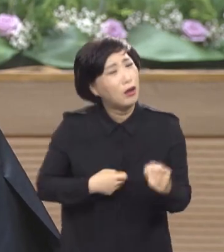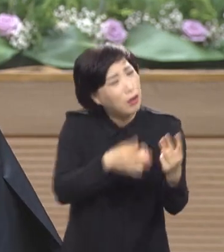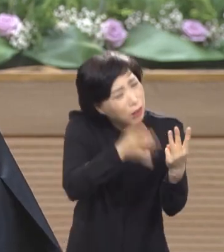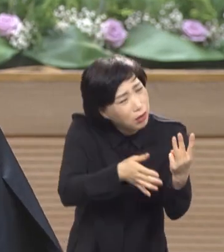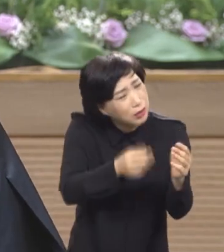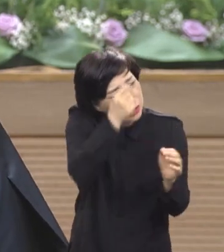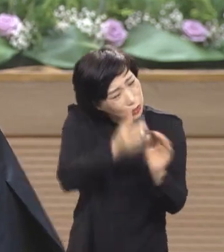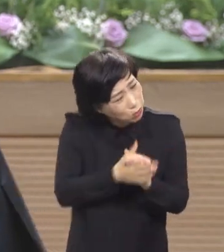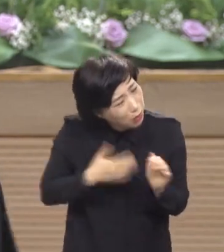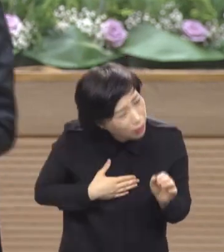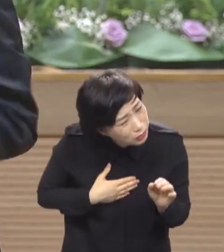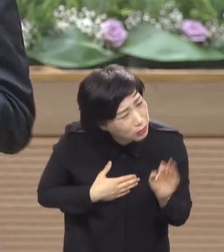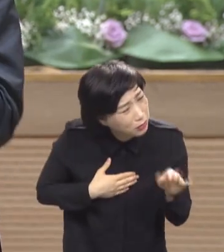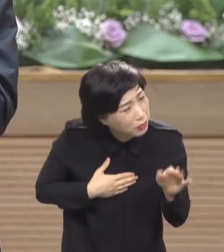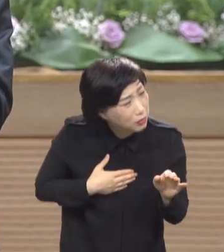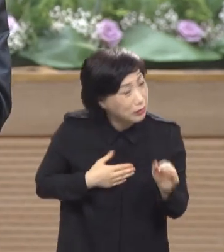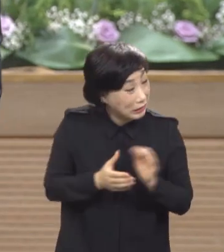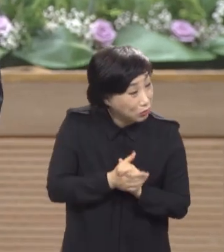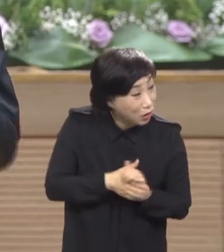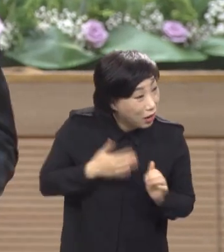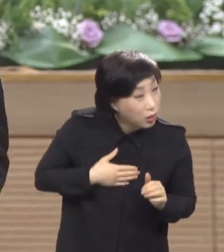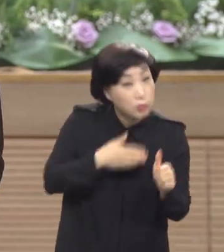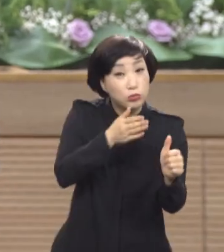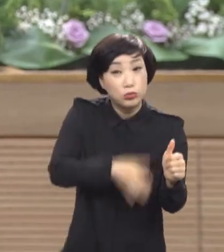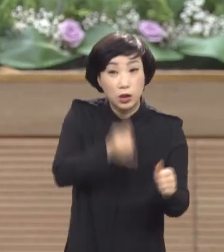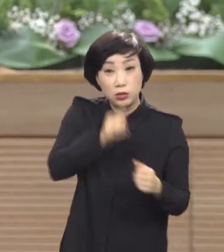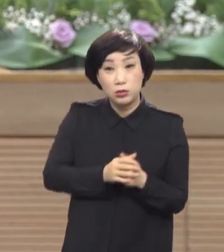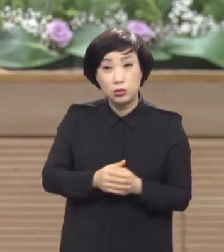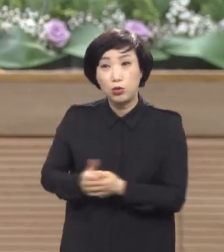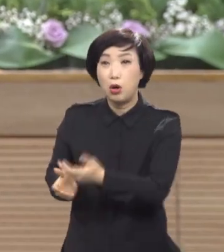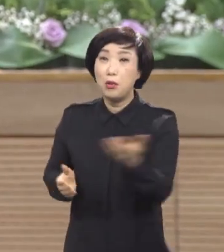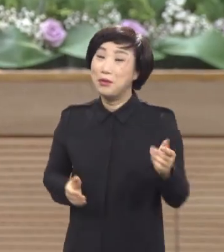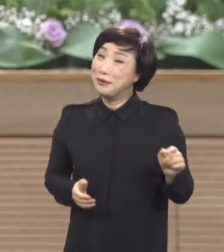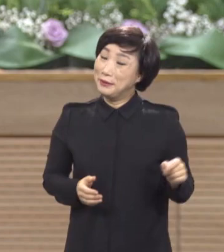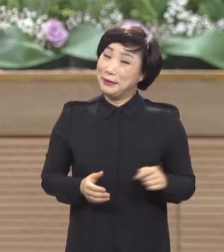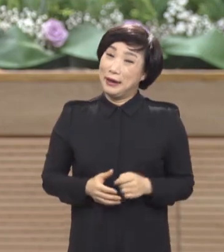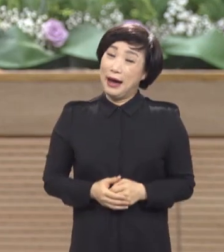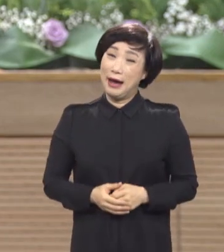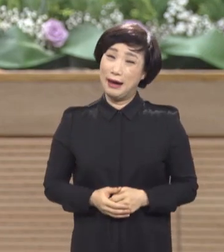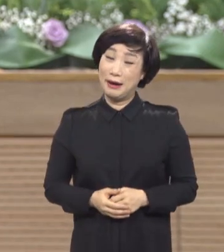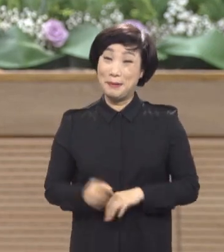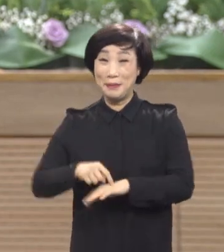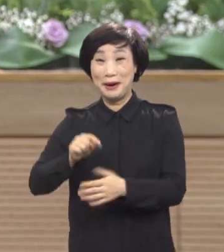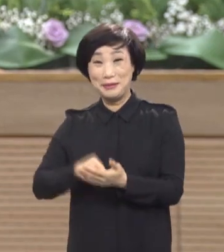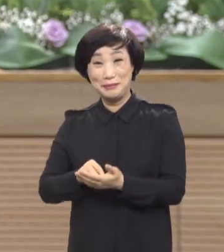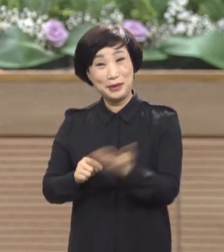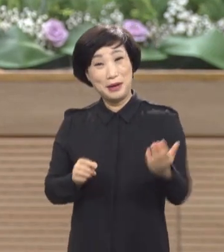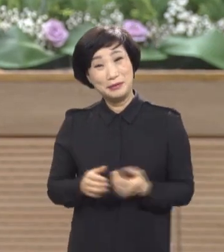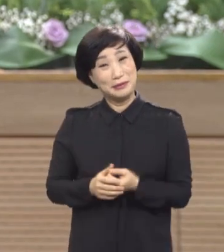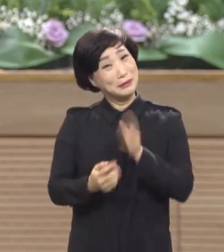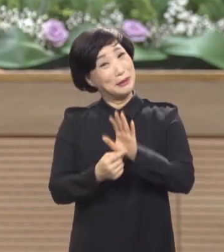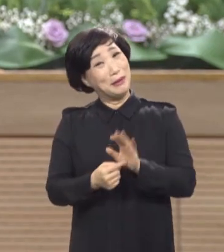기도하다는 이 말이 우리가 말하자면 어떻게 그 마음을 언어로